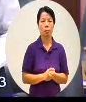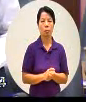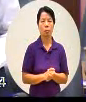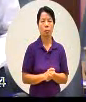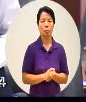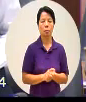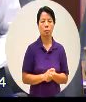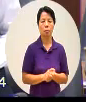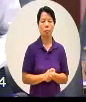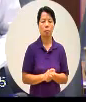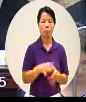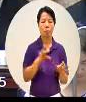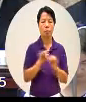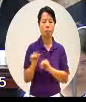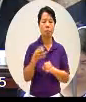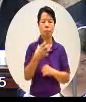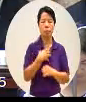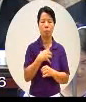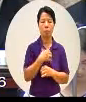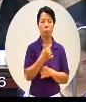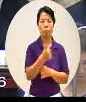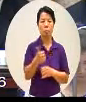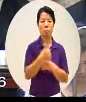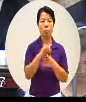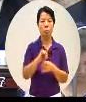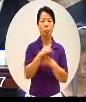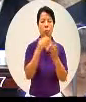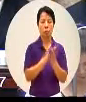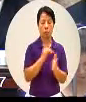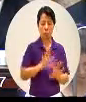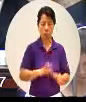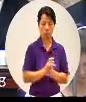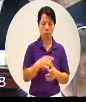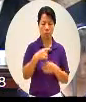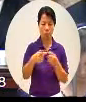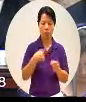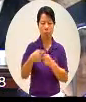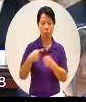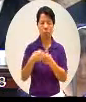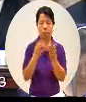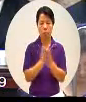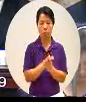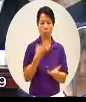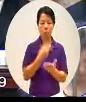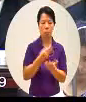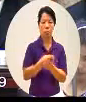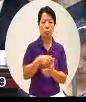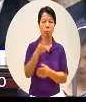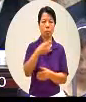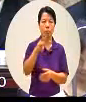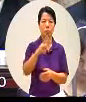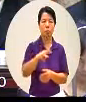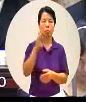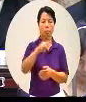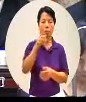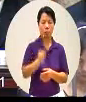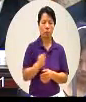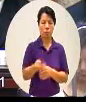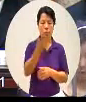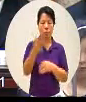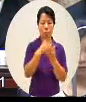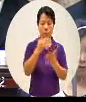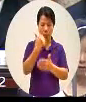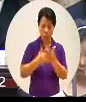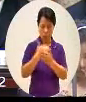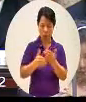跟陆员、吴议员报告哈，今年的施政计划各局处大概提出来300多亿，我们已经删到大概125亿，然后